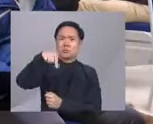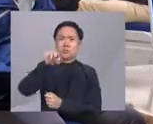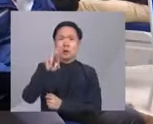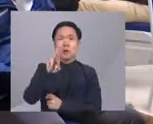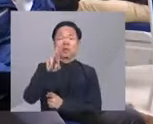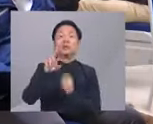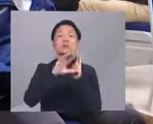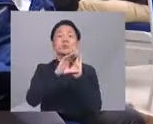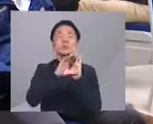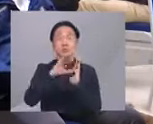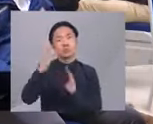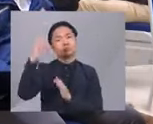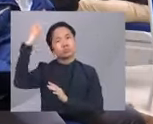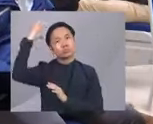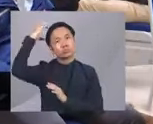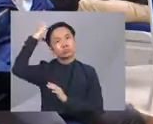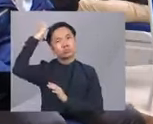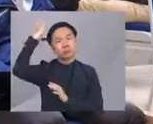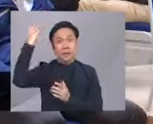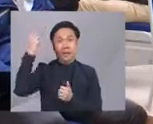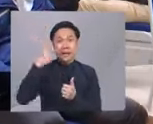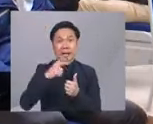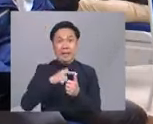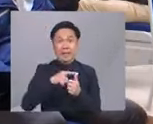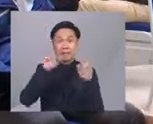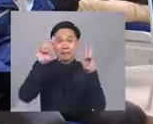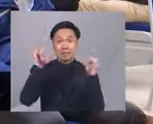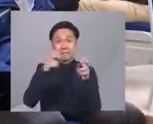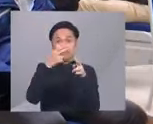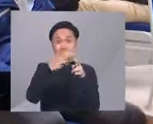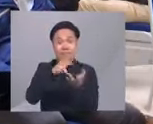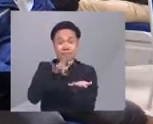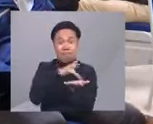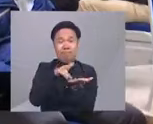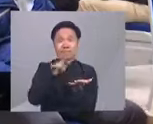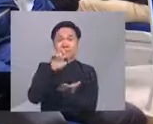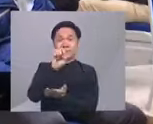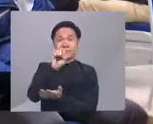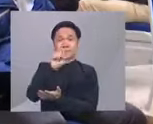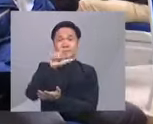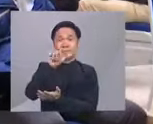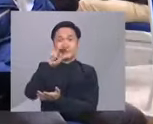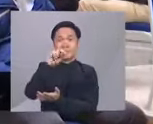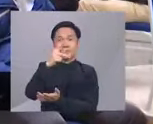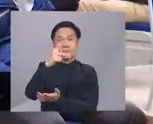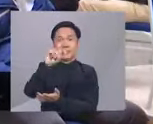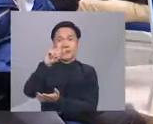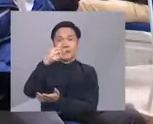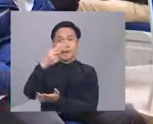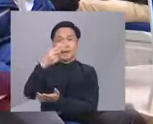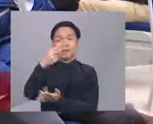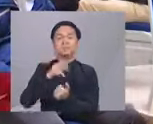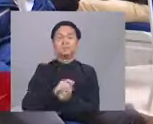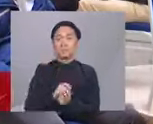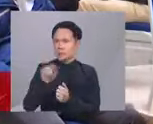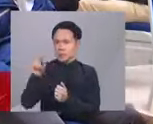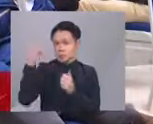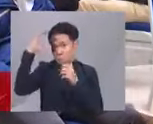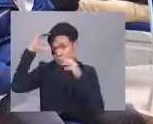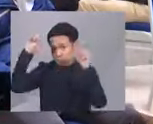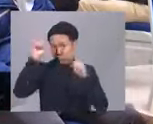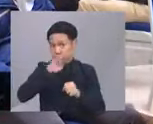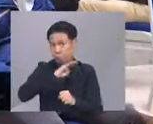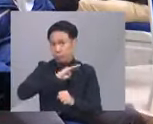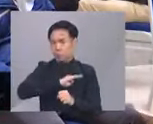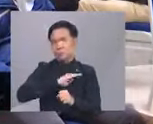di Selangor dia ada apps Selangkah. Jadi apabila kita masuk premis tersebut, premis owner tu meminta kita supaya